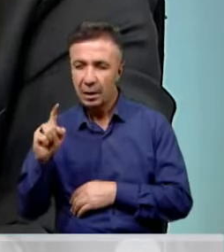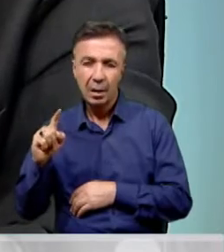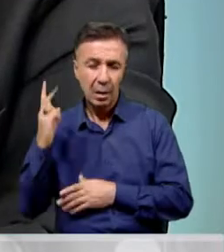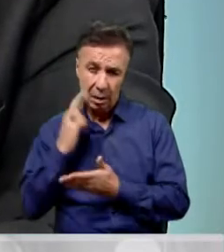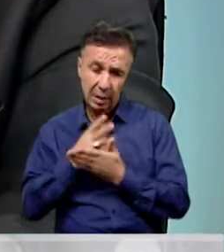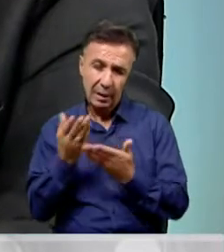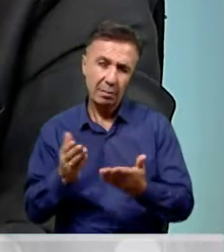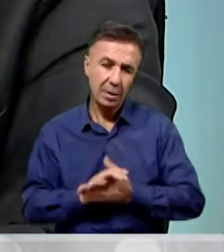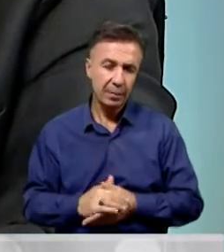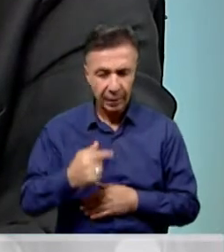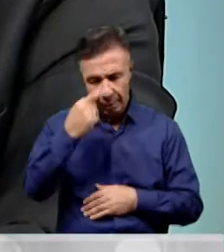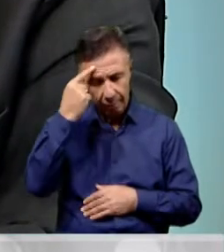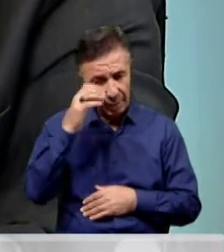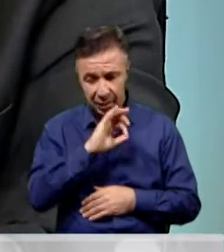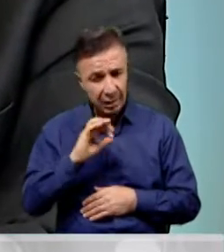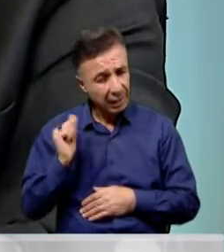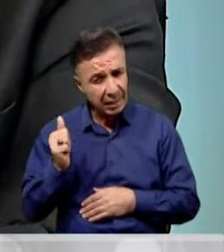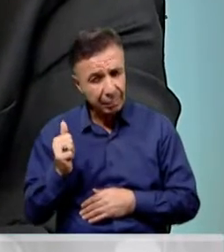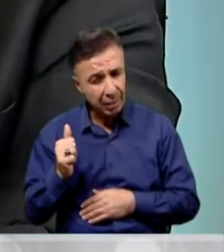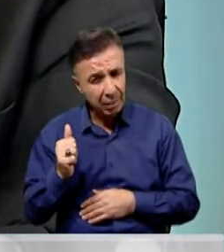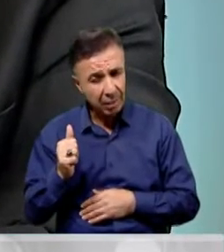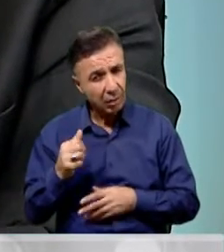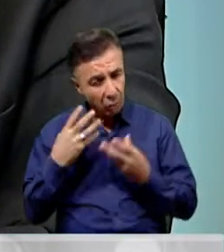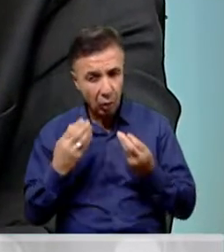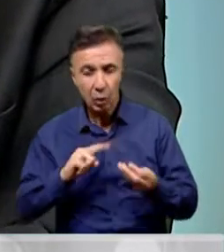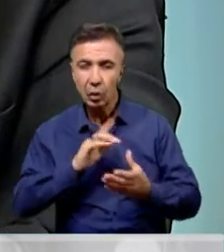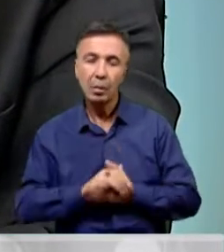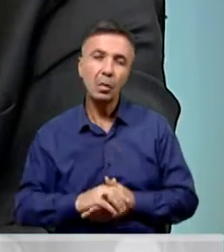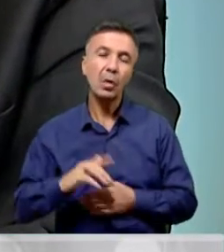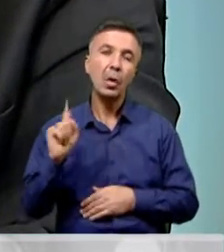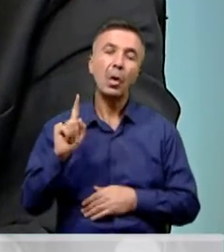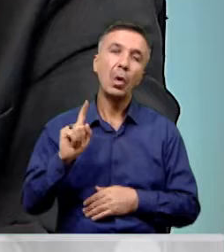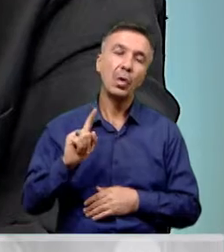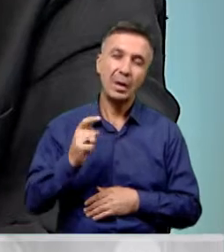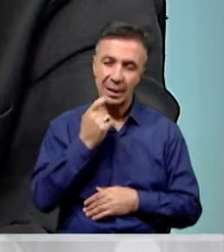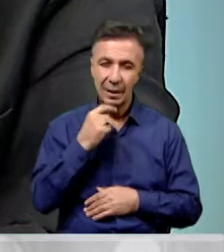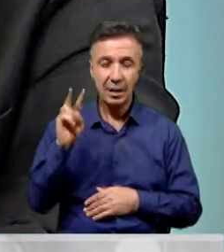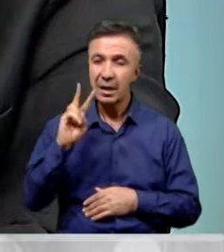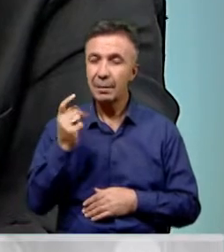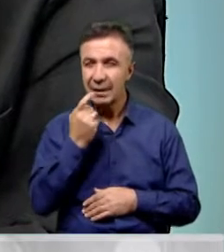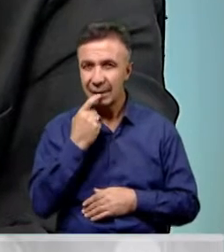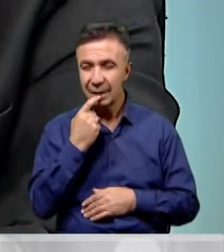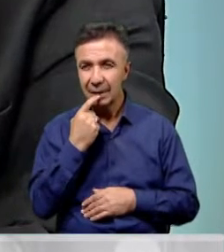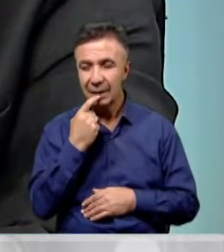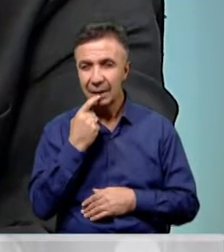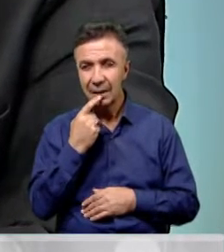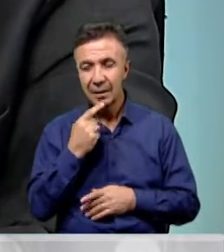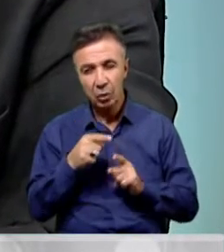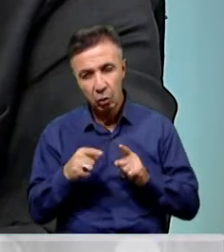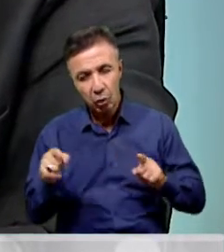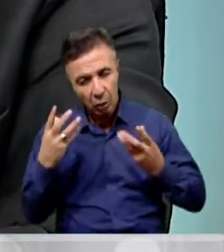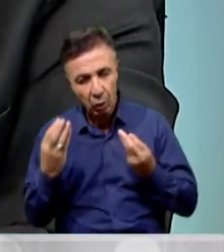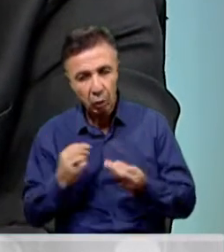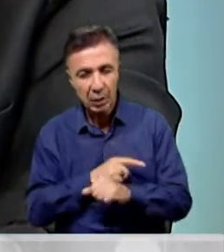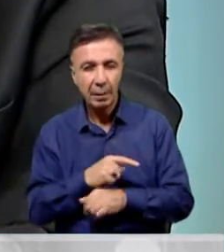belirsizlik ne zaman ortaya çıkıyor işte bunu 10 yıla 20 yıla yaydığımız zaman ve memur maaşına